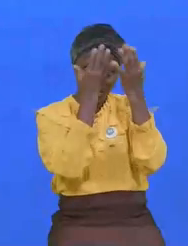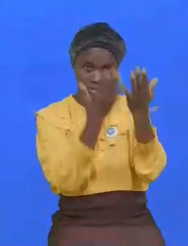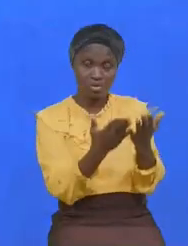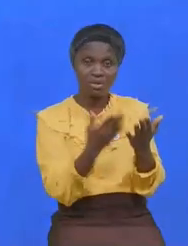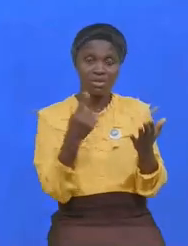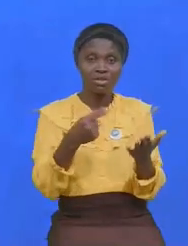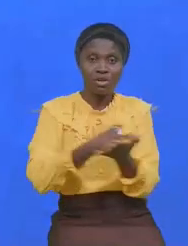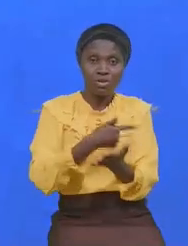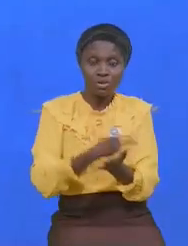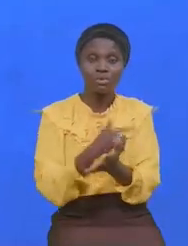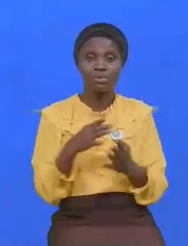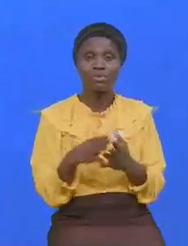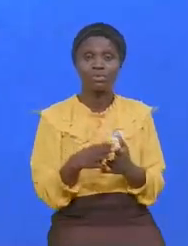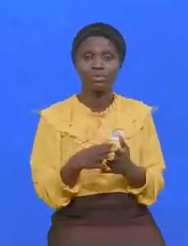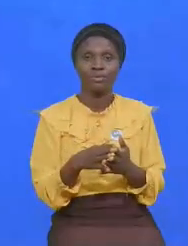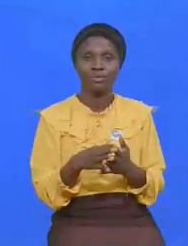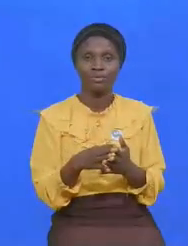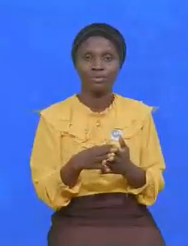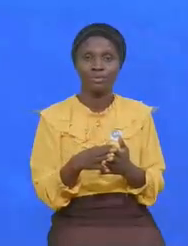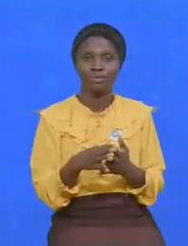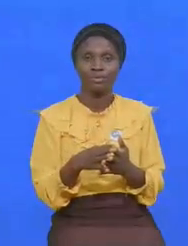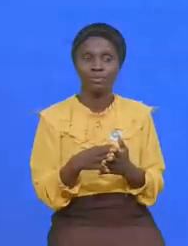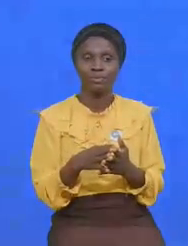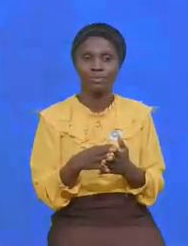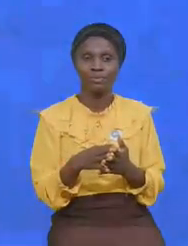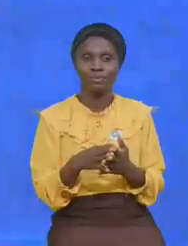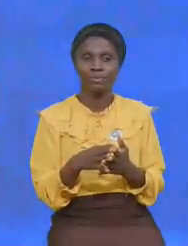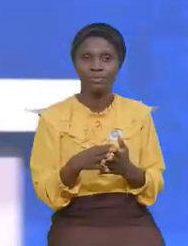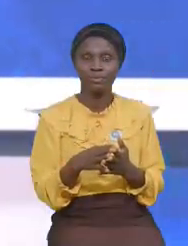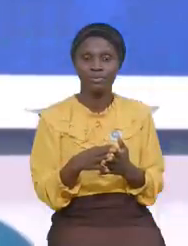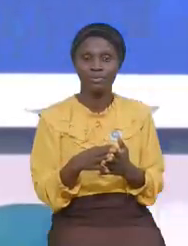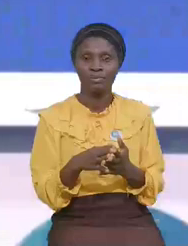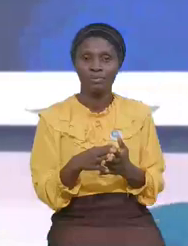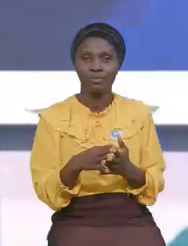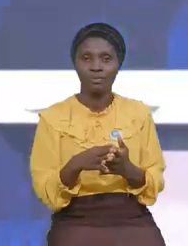parce qu'il m'a oint pour annoncer une bonne nouvelle aux pauvres.